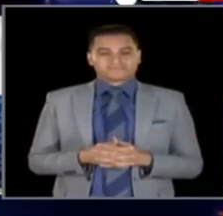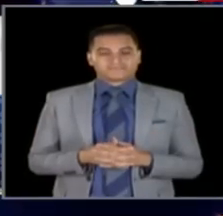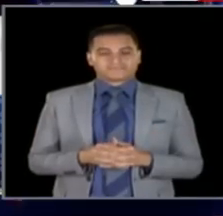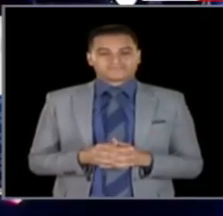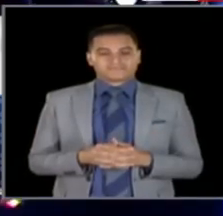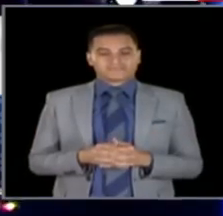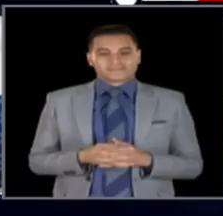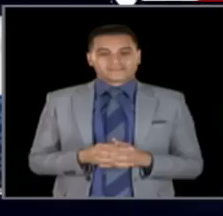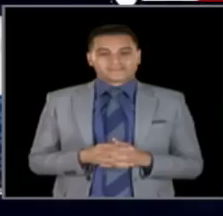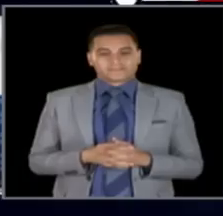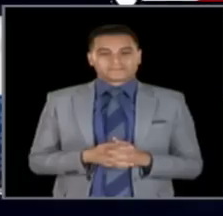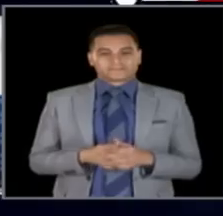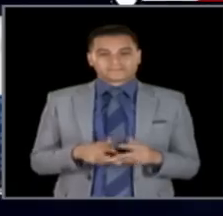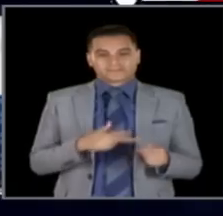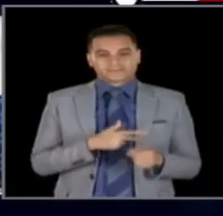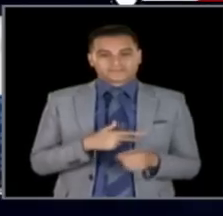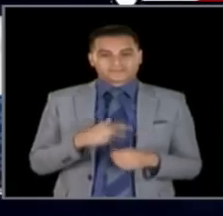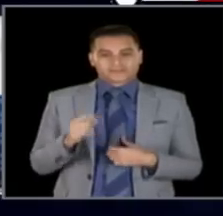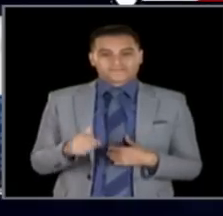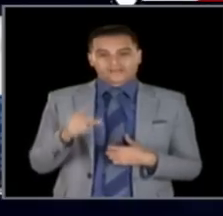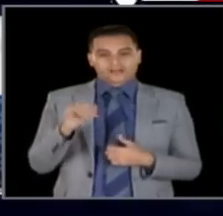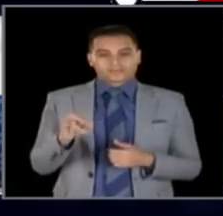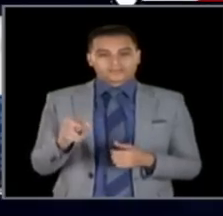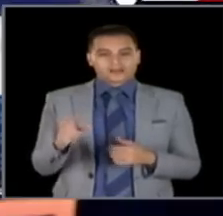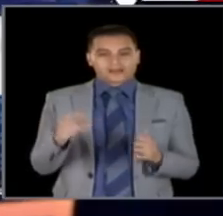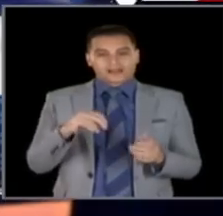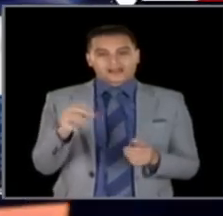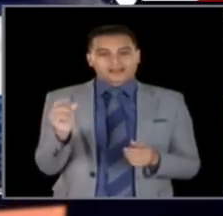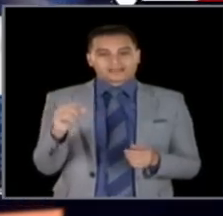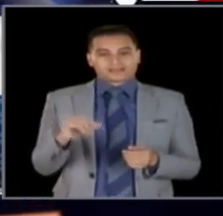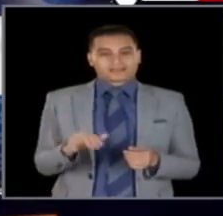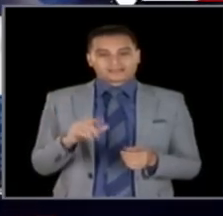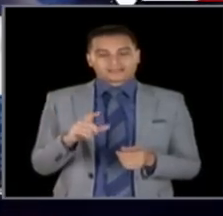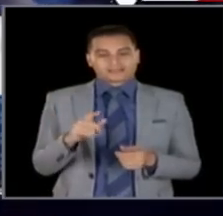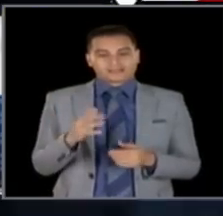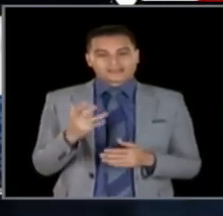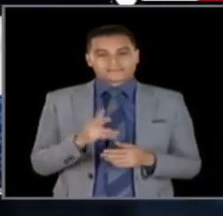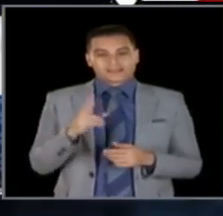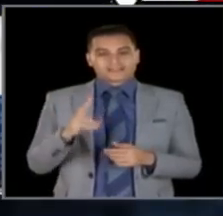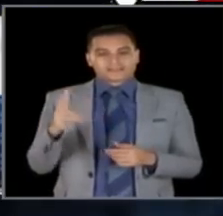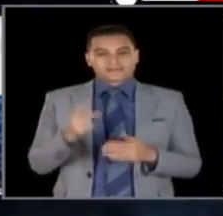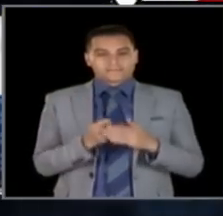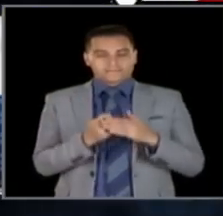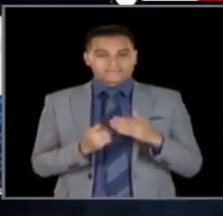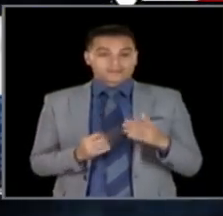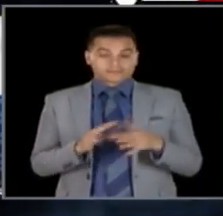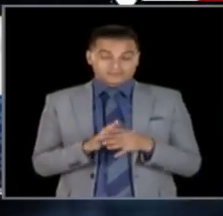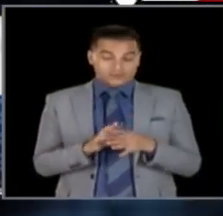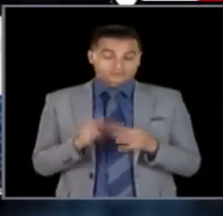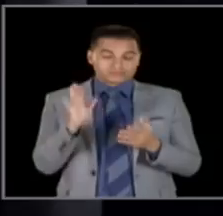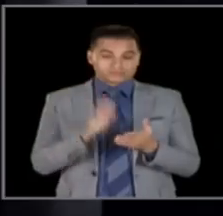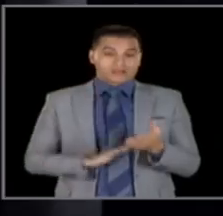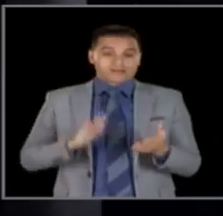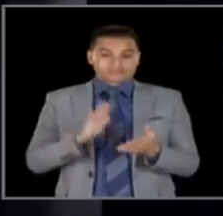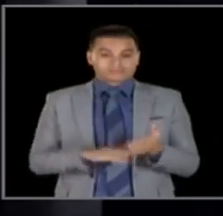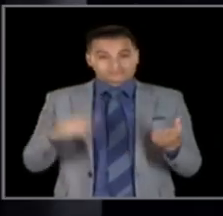فاطمة أنديل طبعا هي فاطمة أنديل. ثلاث سبعات في موقف